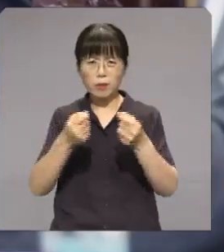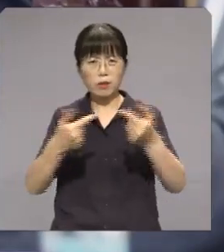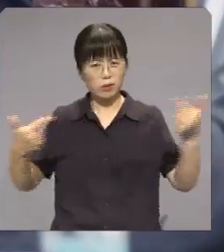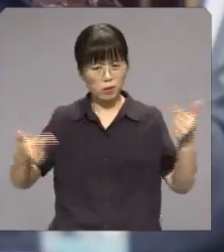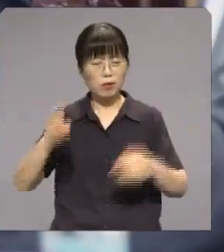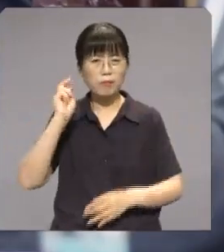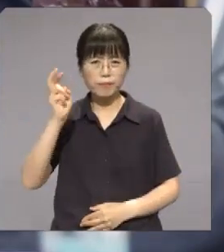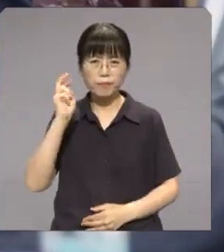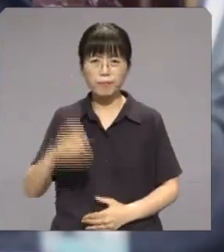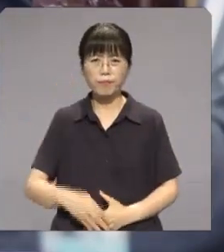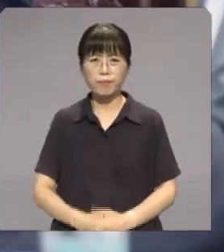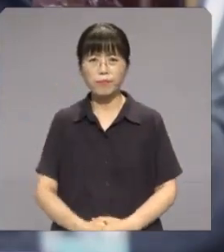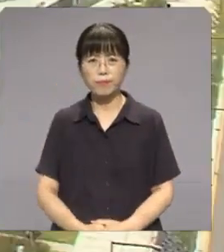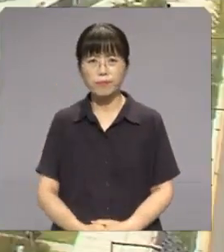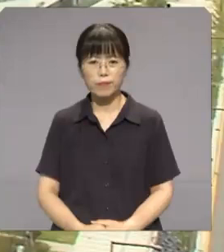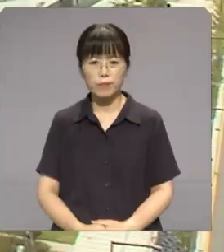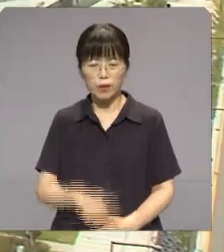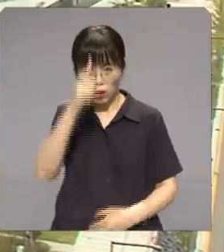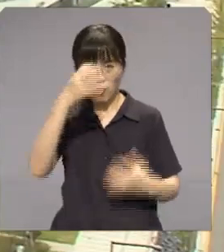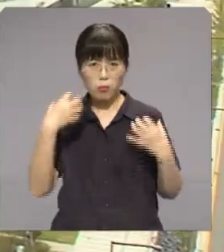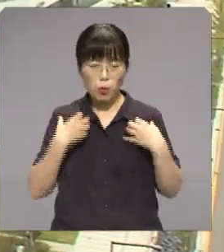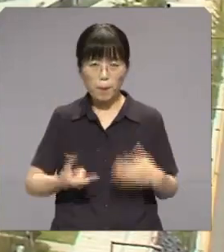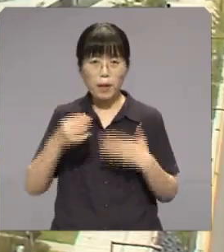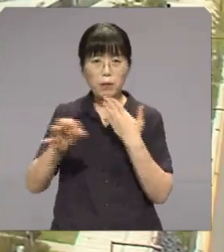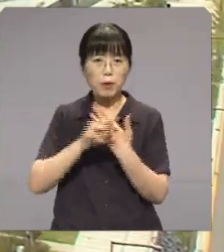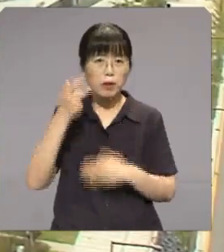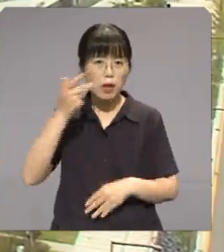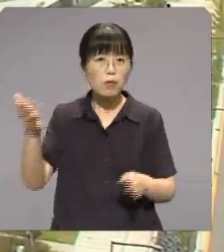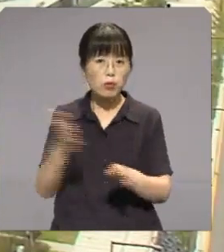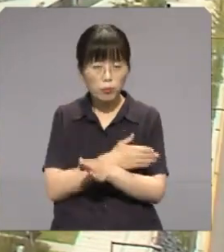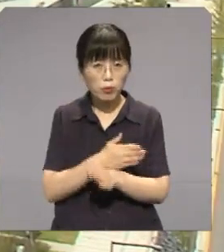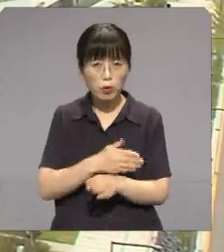것으로 보입니다. 정부는 이르면 다음 주부터